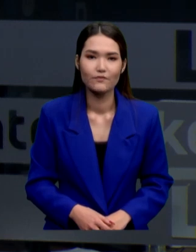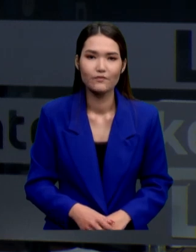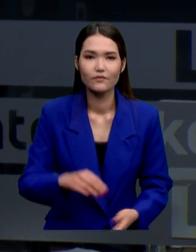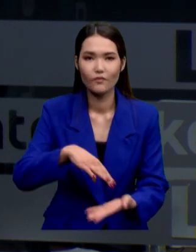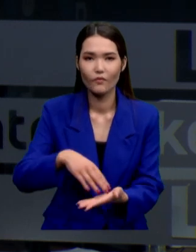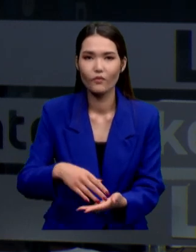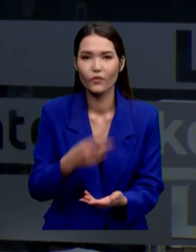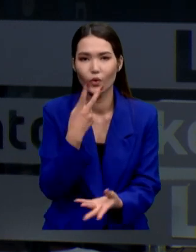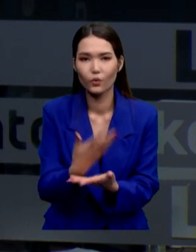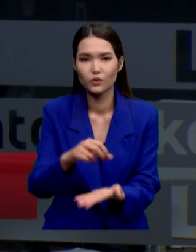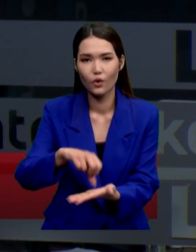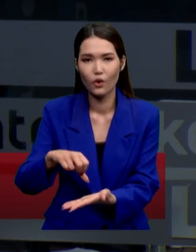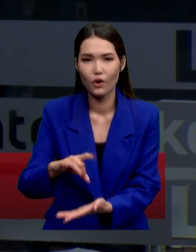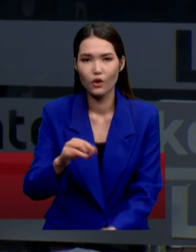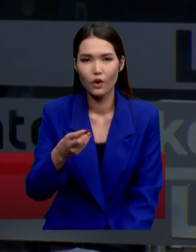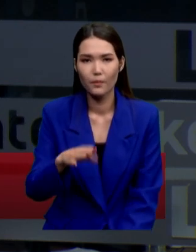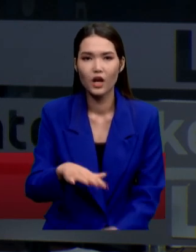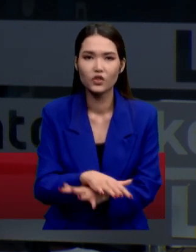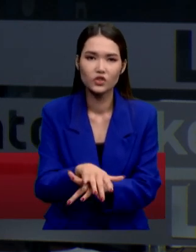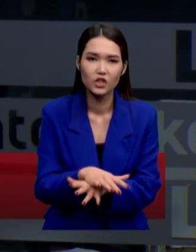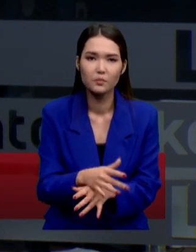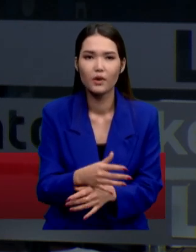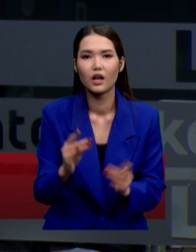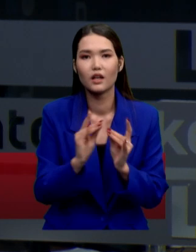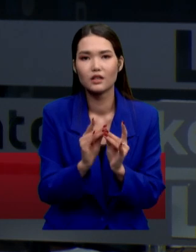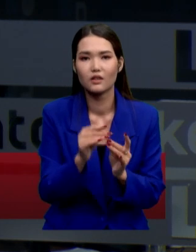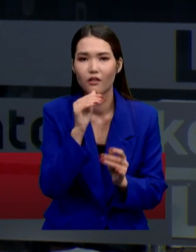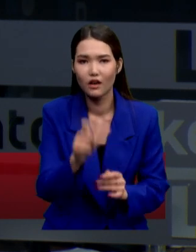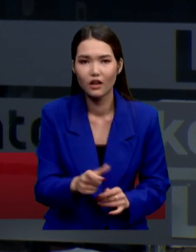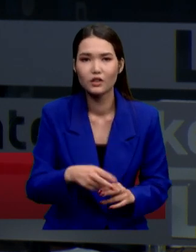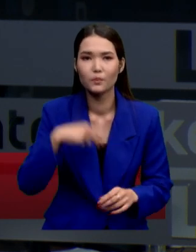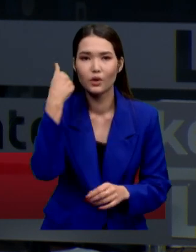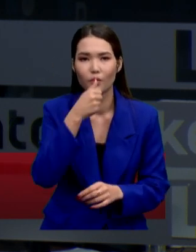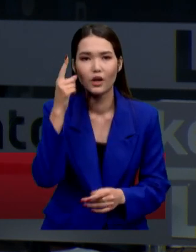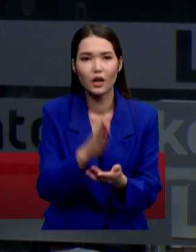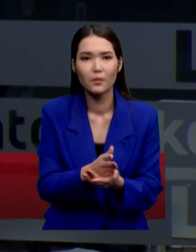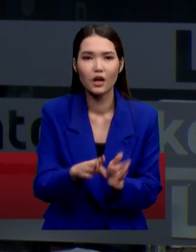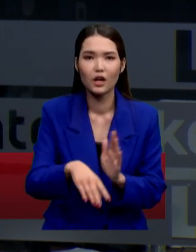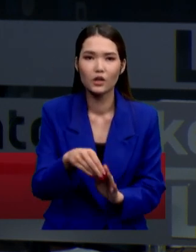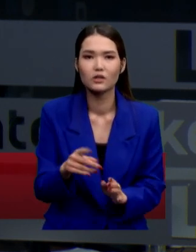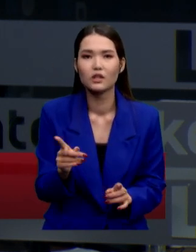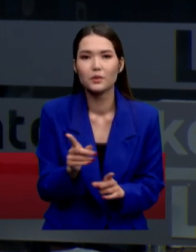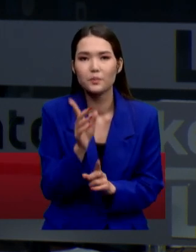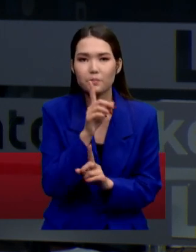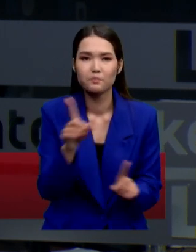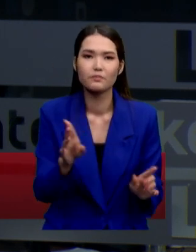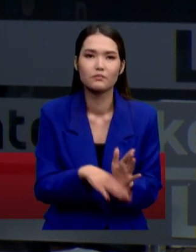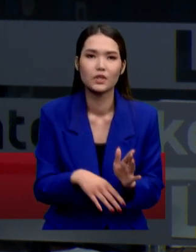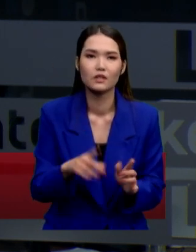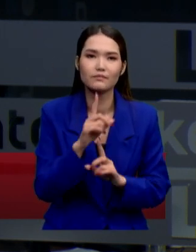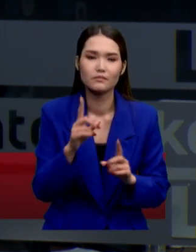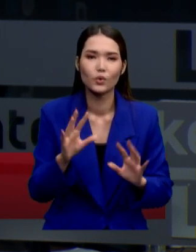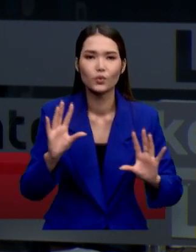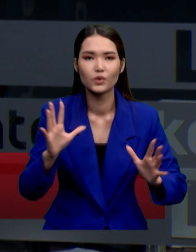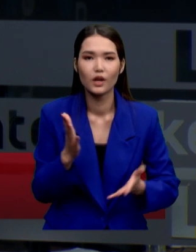Театральные выступления, говорящий робот, черепашки-ниндзя и диванный эксперт. В этом году парламентские выборы не обошлись без курьезных и